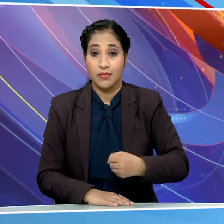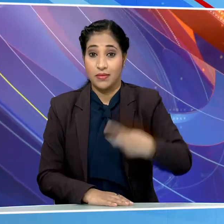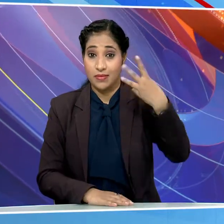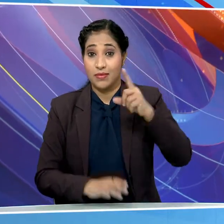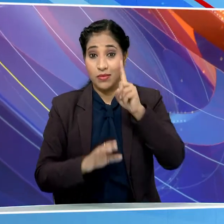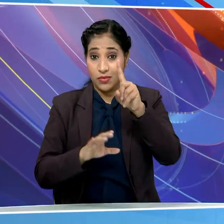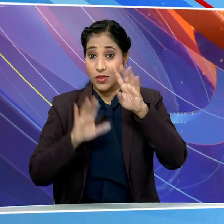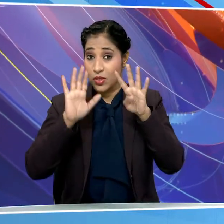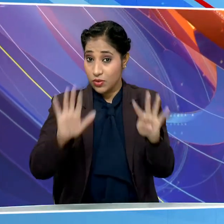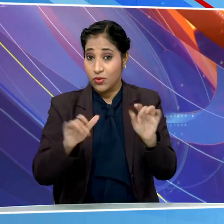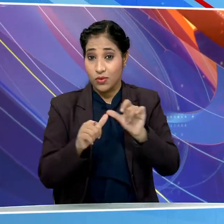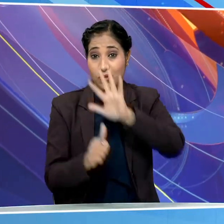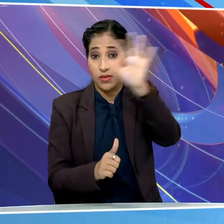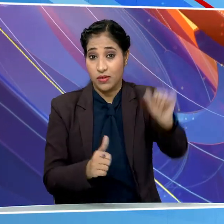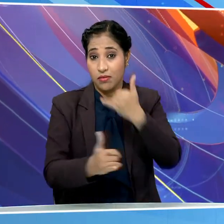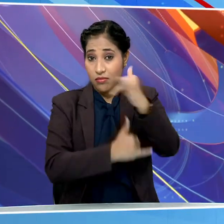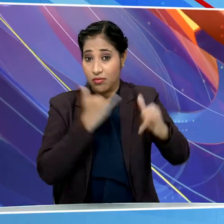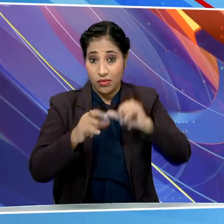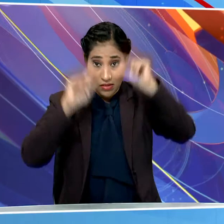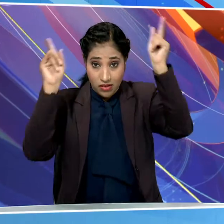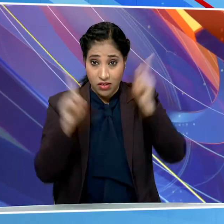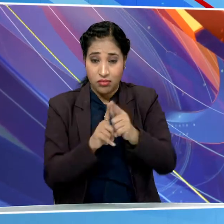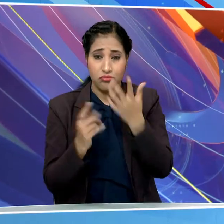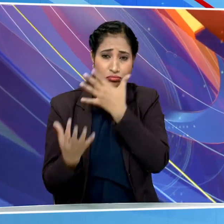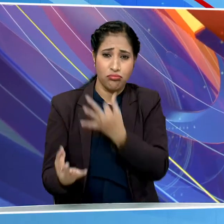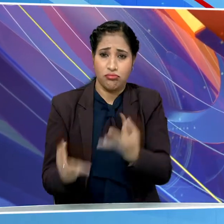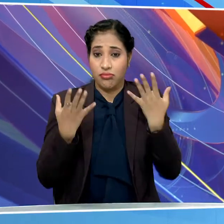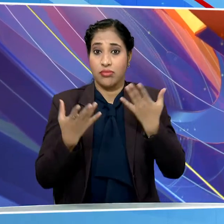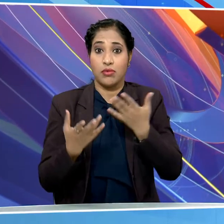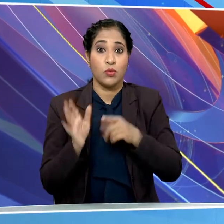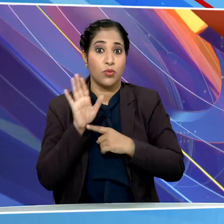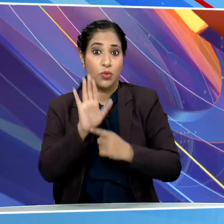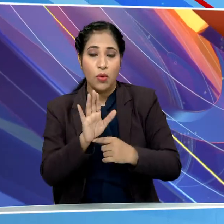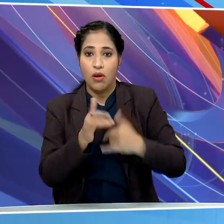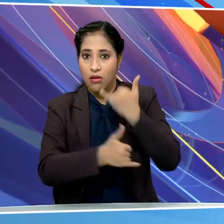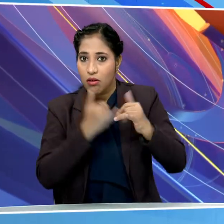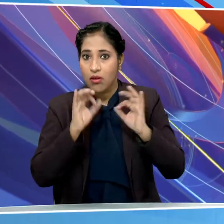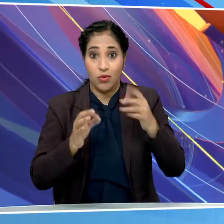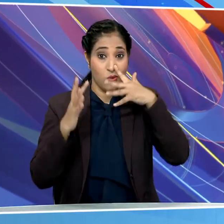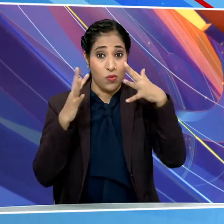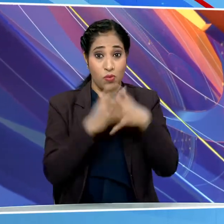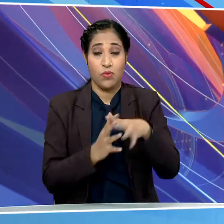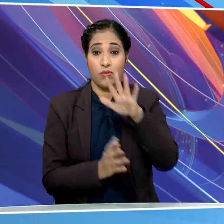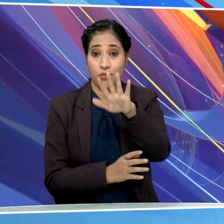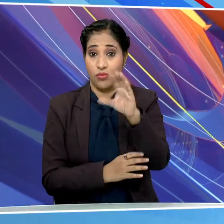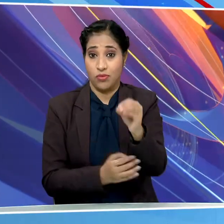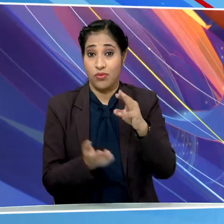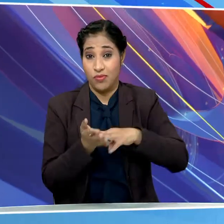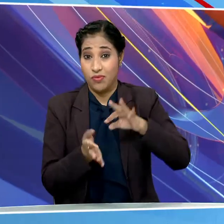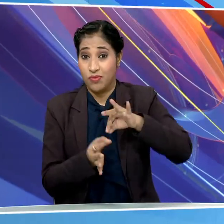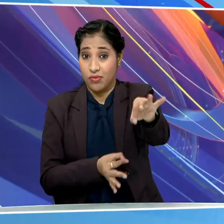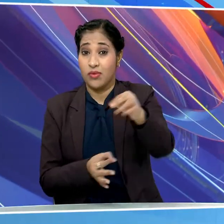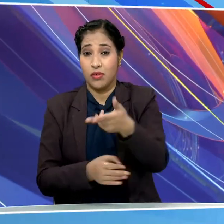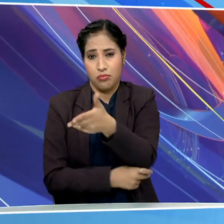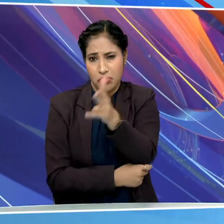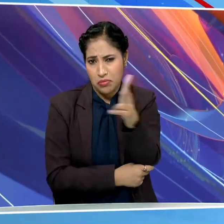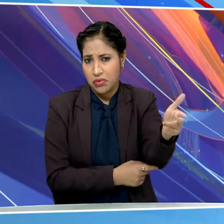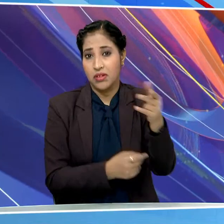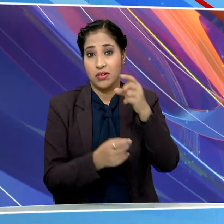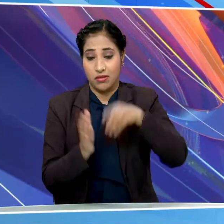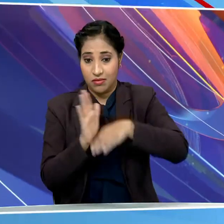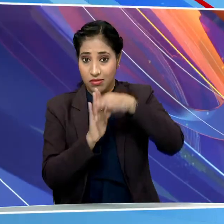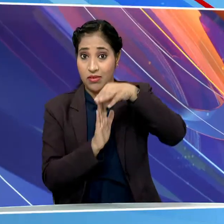उन्नीसवें एशियाई खेलों में भारतीय खिलाड़ियों का शानदार प्रदर्शन लगातार जारी है. महिलाओं की 50 मीटर राइफल 3 पोजीशन